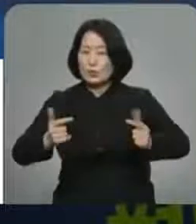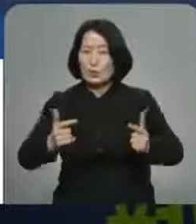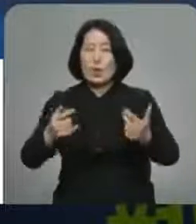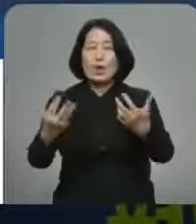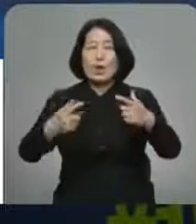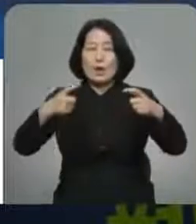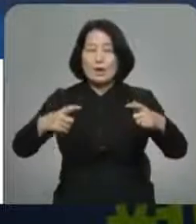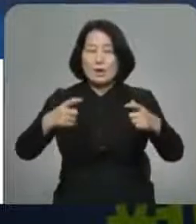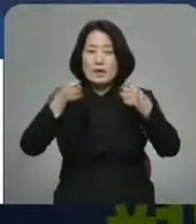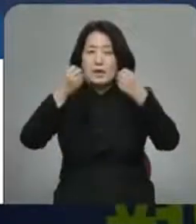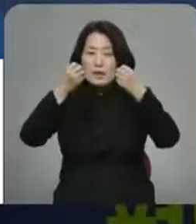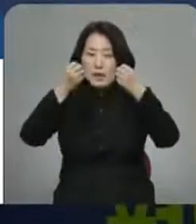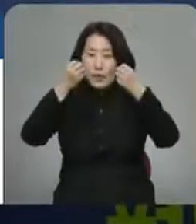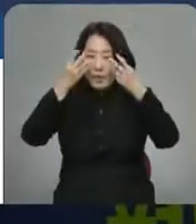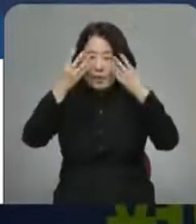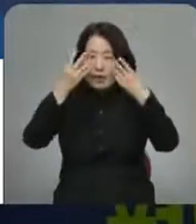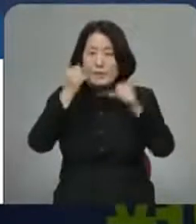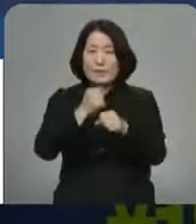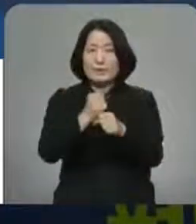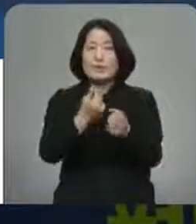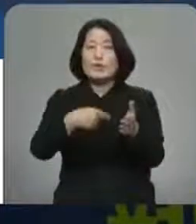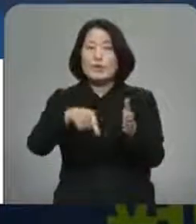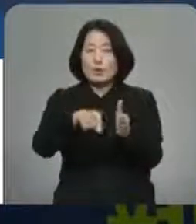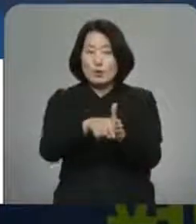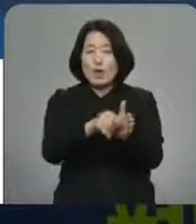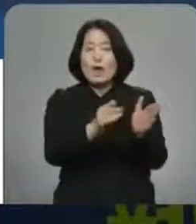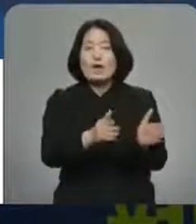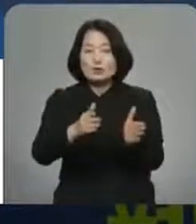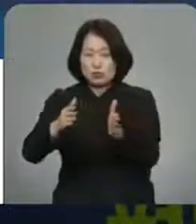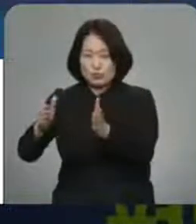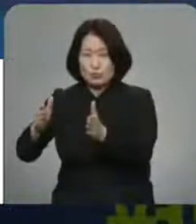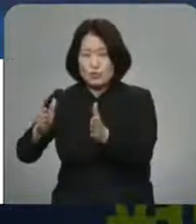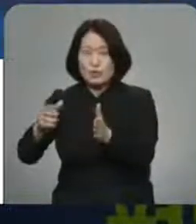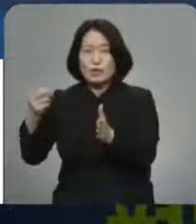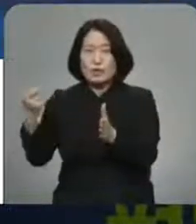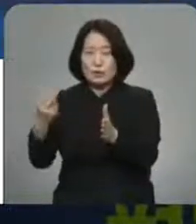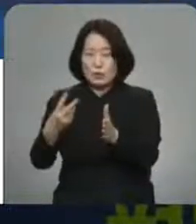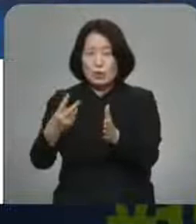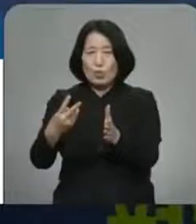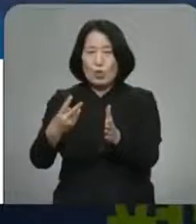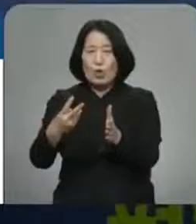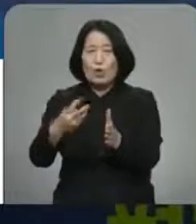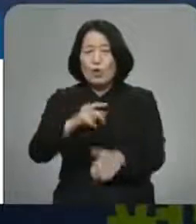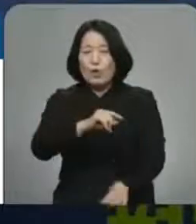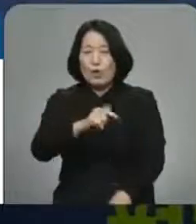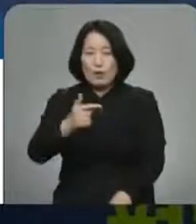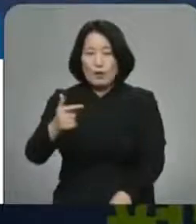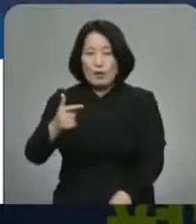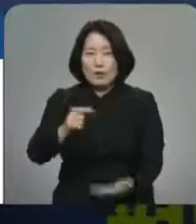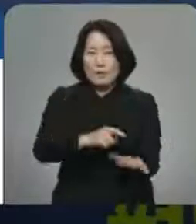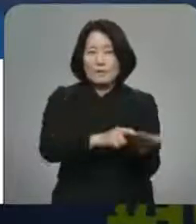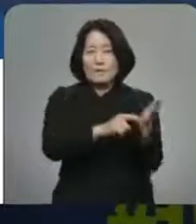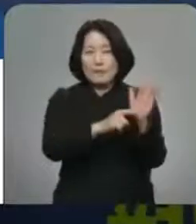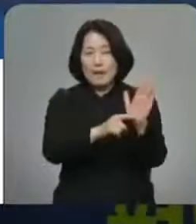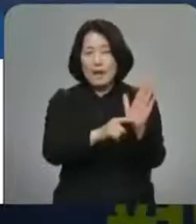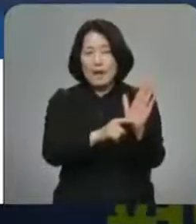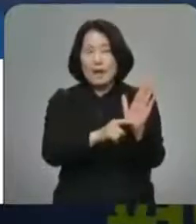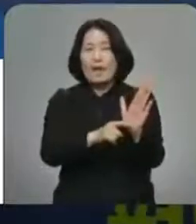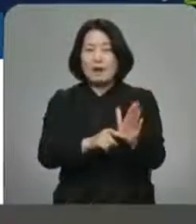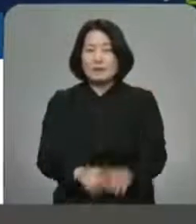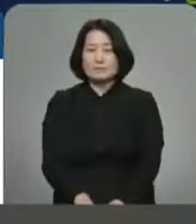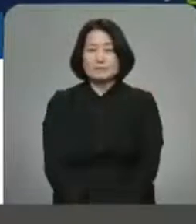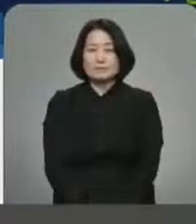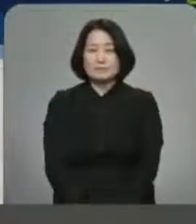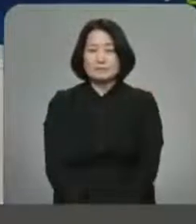강원도를 정말 준비하는 시대적 사명을 띠고 있다는 것을 강조하기 위한 것으로 이해해 주시기